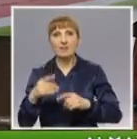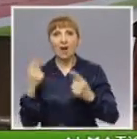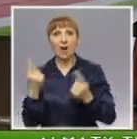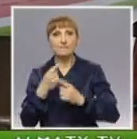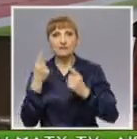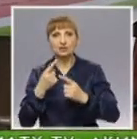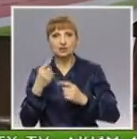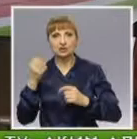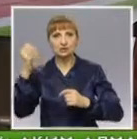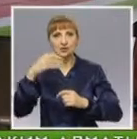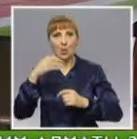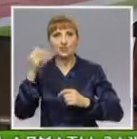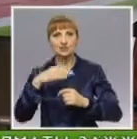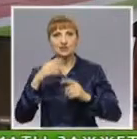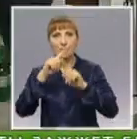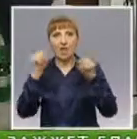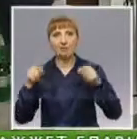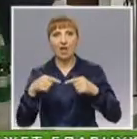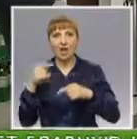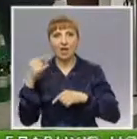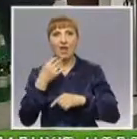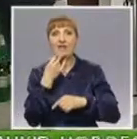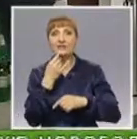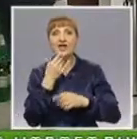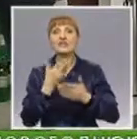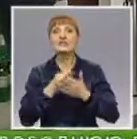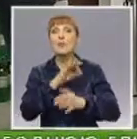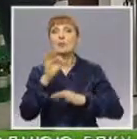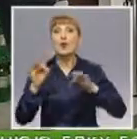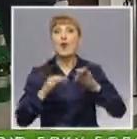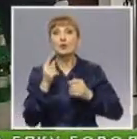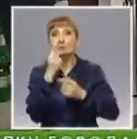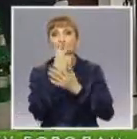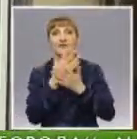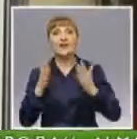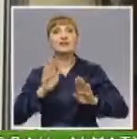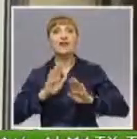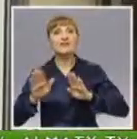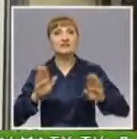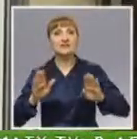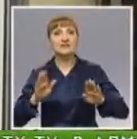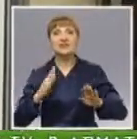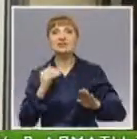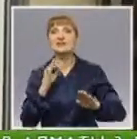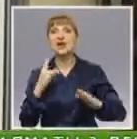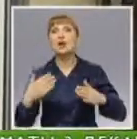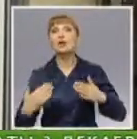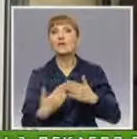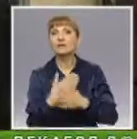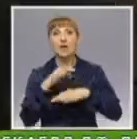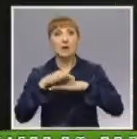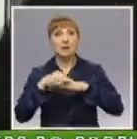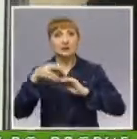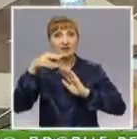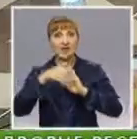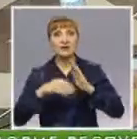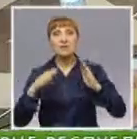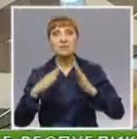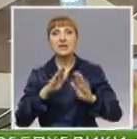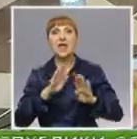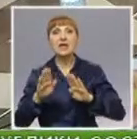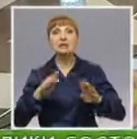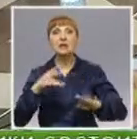обычных кремниевых солнечных батарей. Свой проект Ернур презентовал на выставке Jostar Innovation, которая прошла в рамках